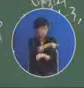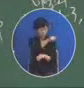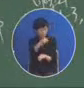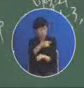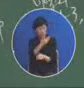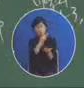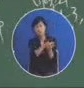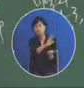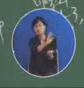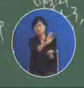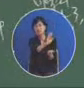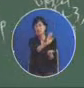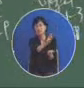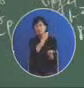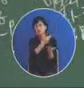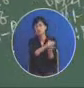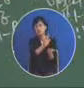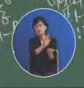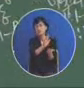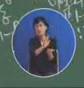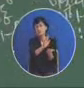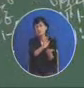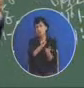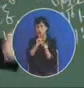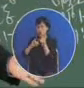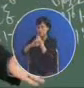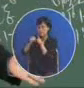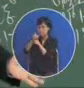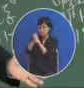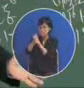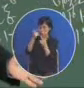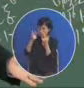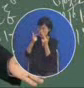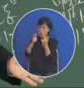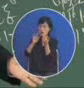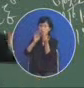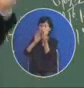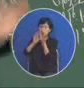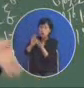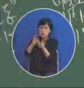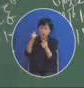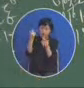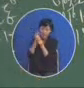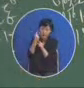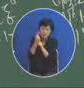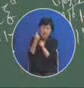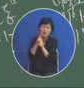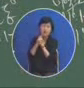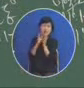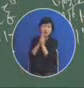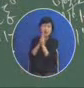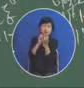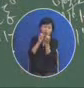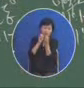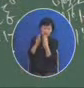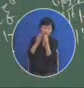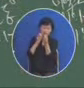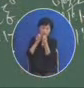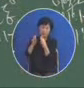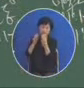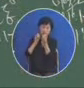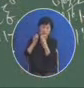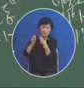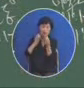that evidence. 그날로부터 계속 응답. And then starting from that day on, answers continued. 쉬지 않고 계속 왔어요. Without any rest,